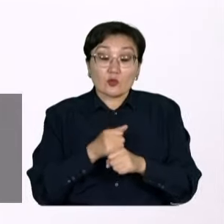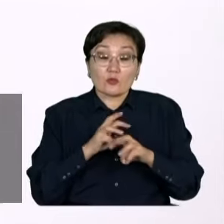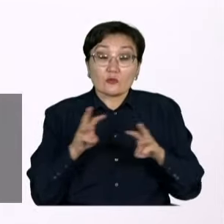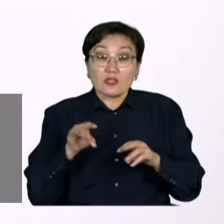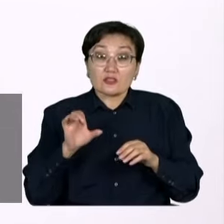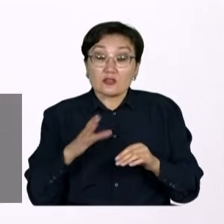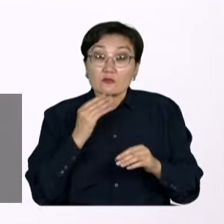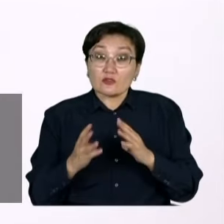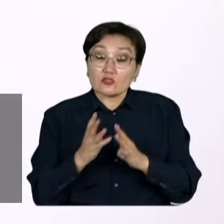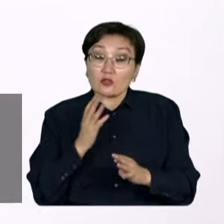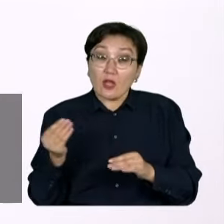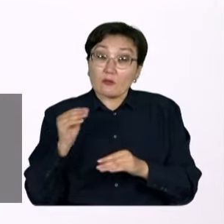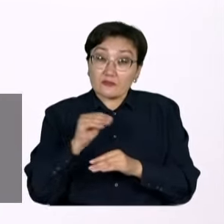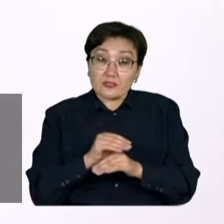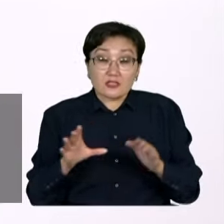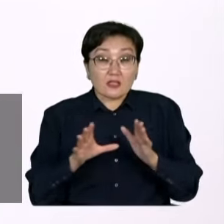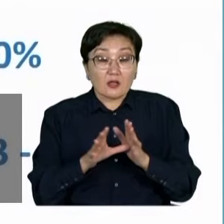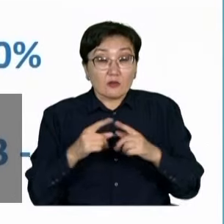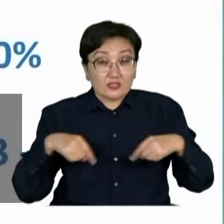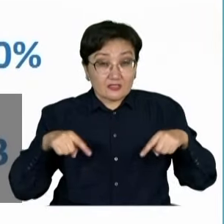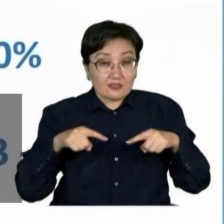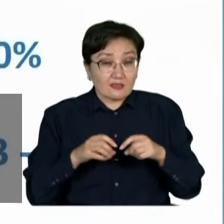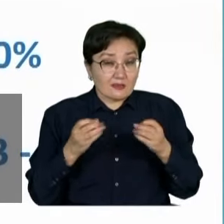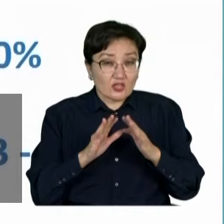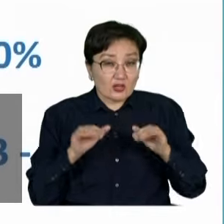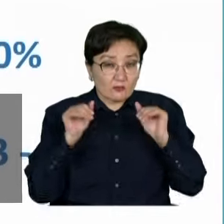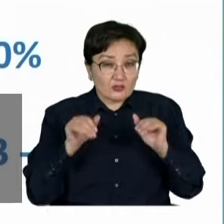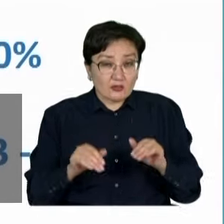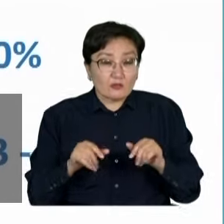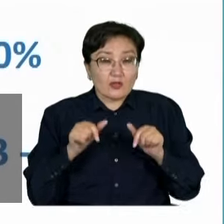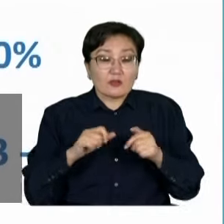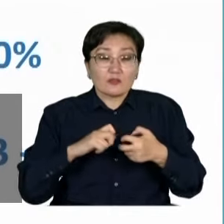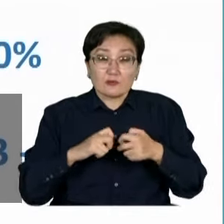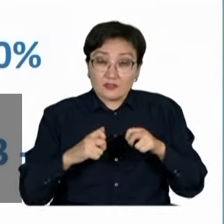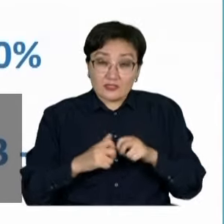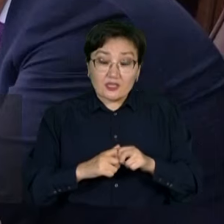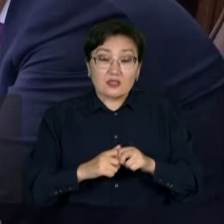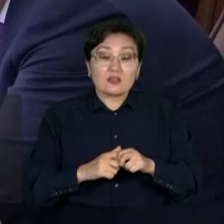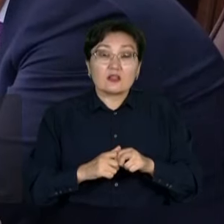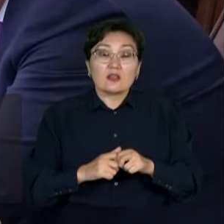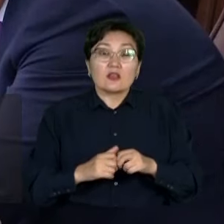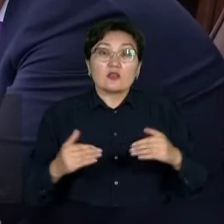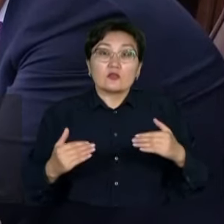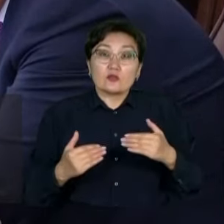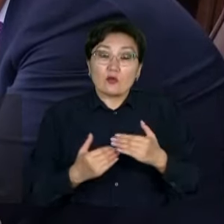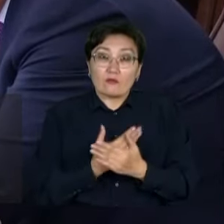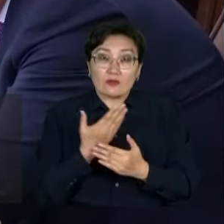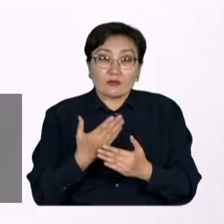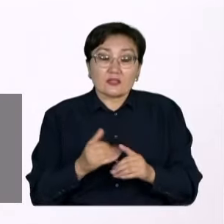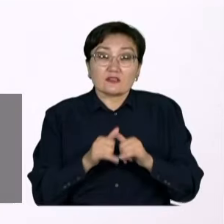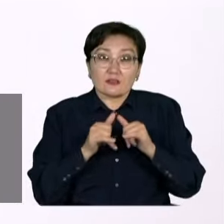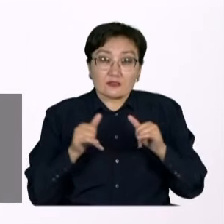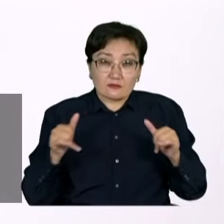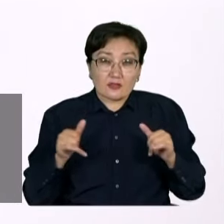Ужасбек Тенов, в свою очередь, добавил, что атомная энергетика – это не просто решение текущих проблем, а драйвер инноваций и промышленного развития